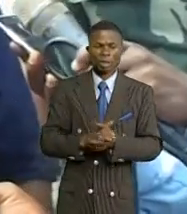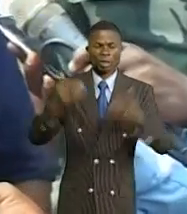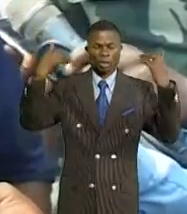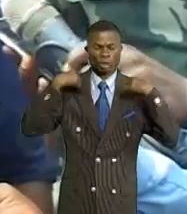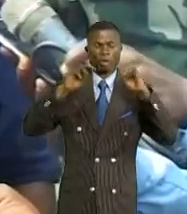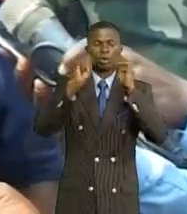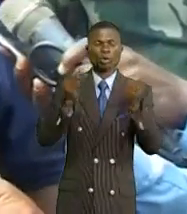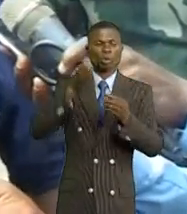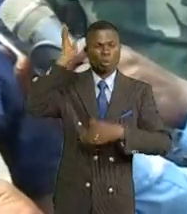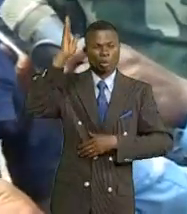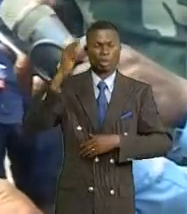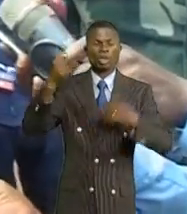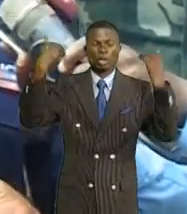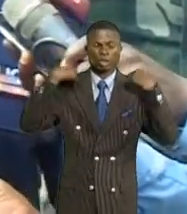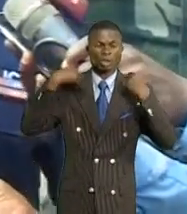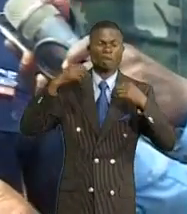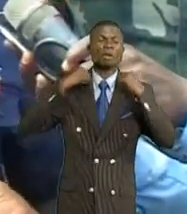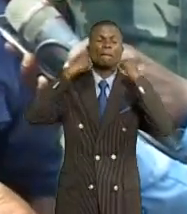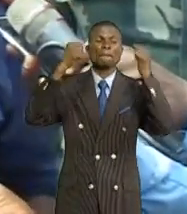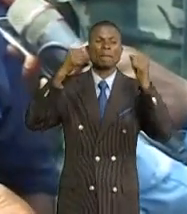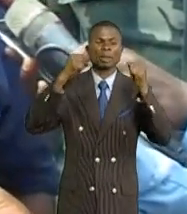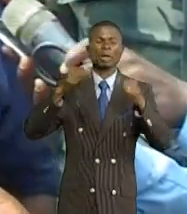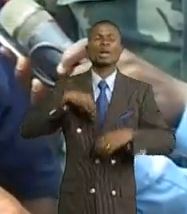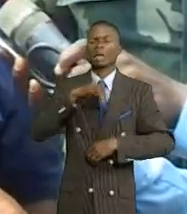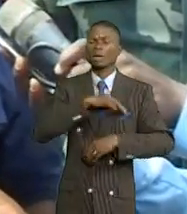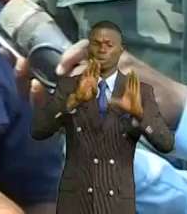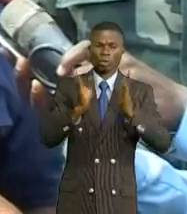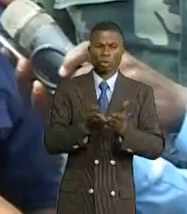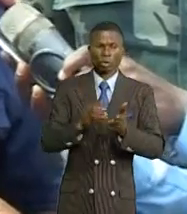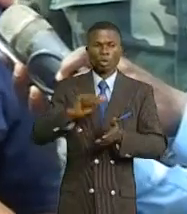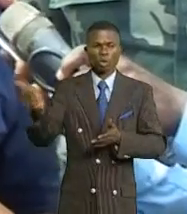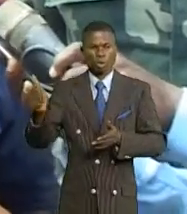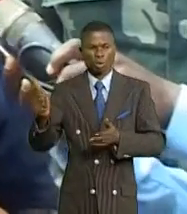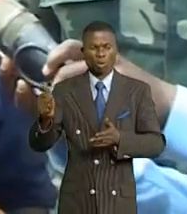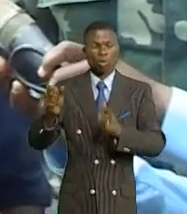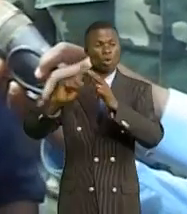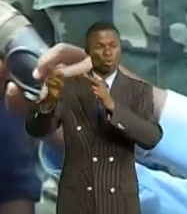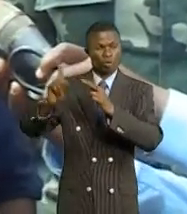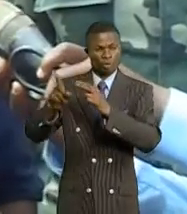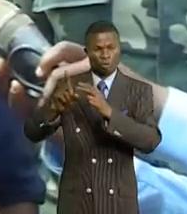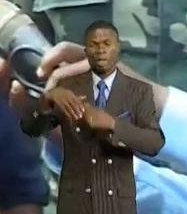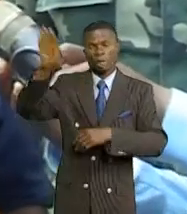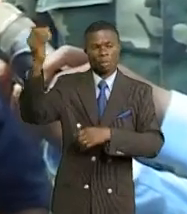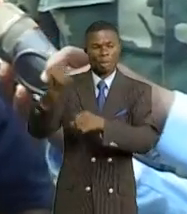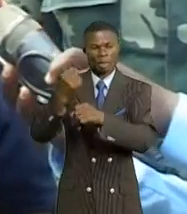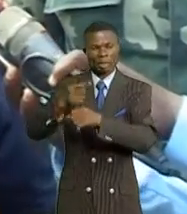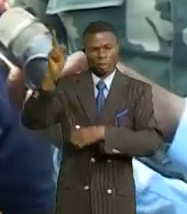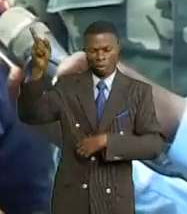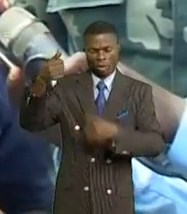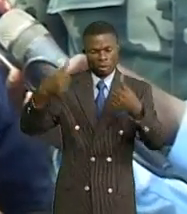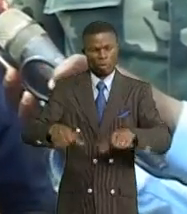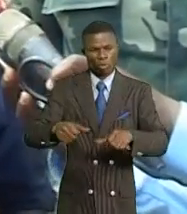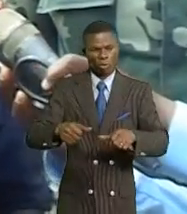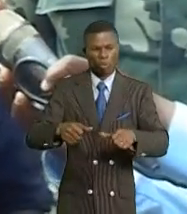Kiri, les chefs de bande et leurs membres. Mais les autres qui sont innocents, on va les libérer. Nous, on n'est pas là pour